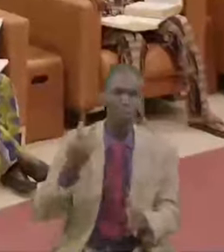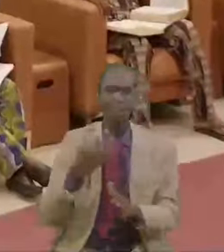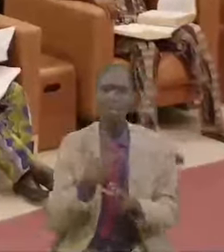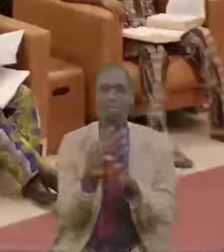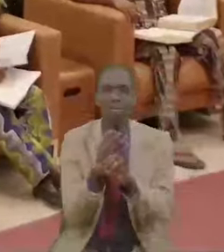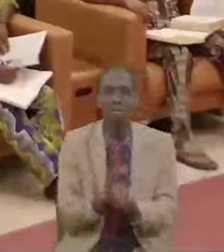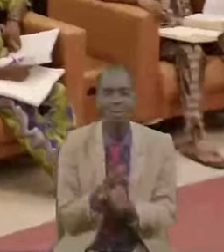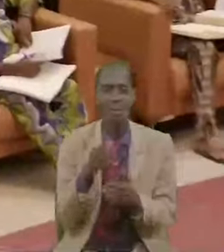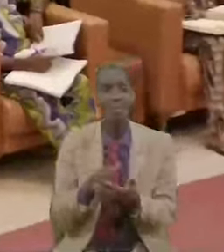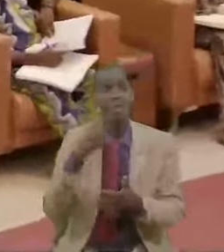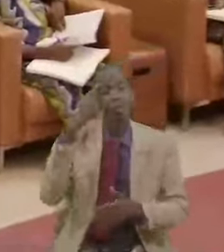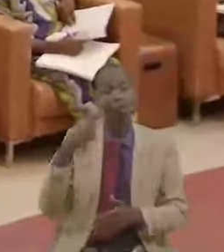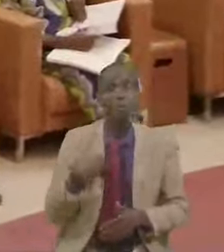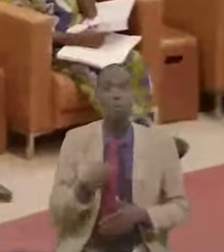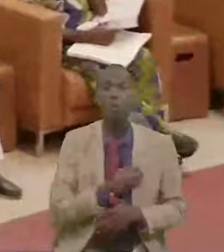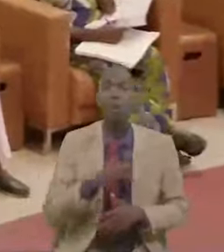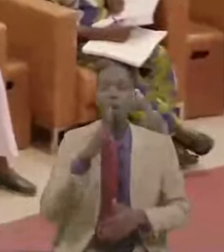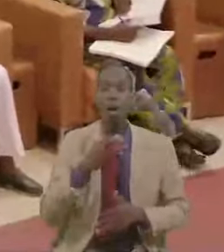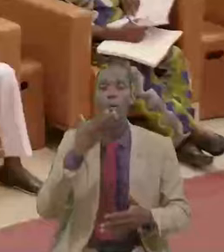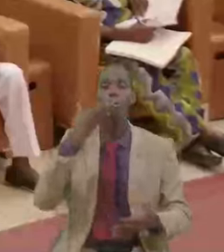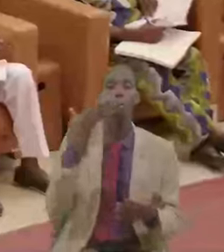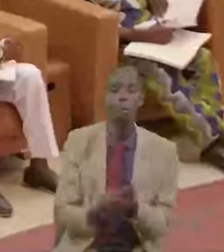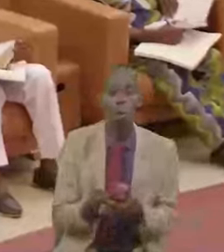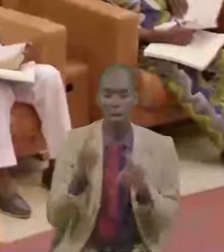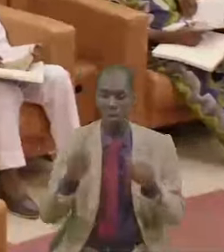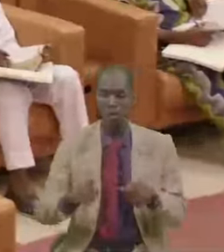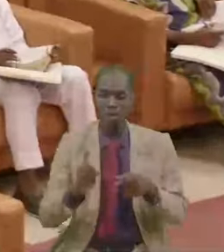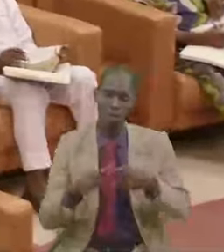pays, nous y serons vainqueurs.